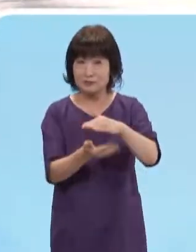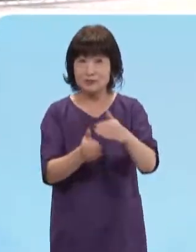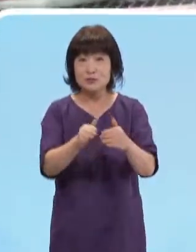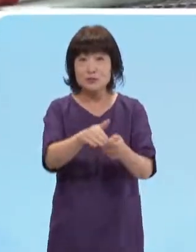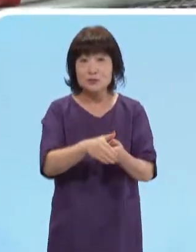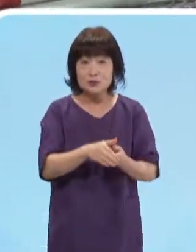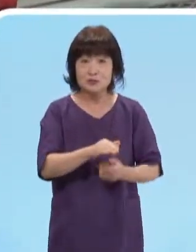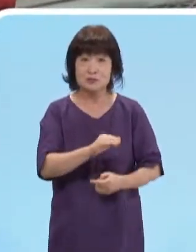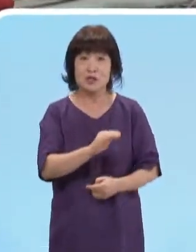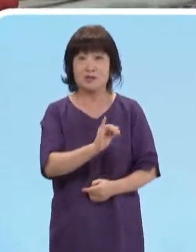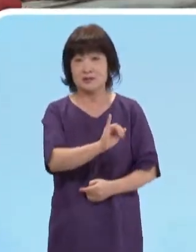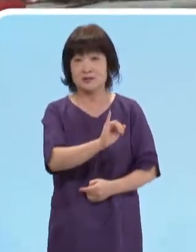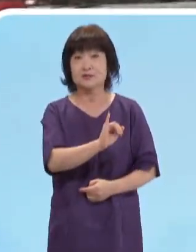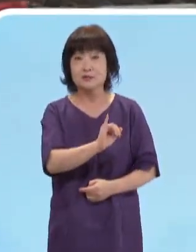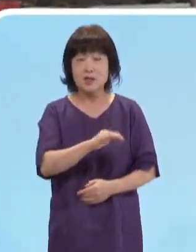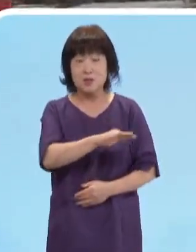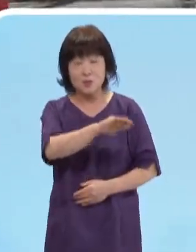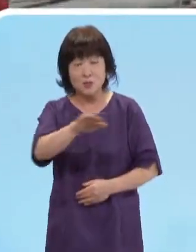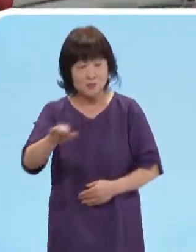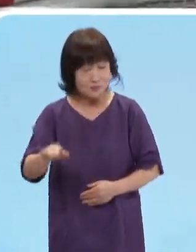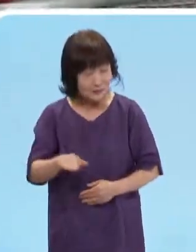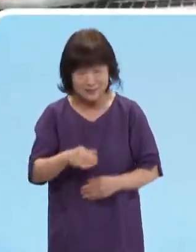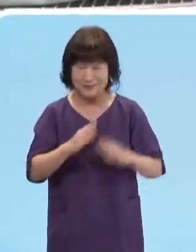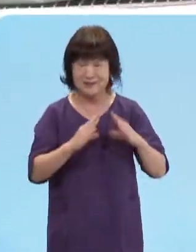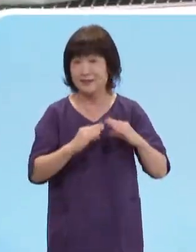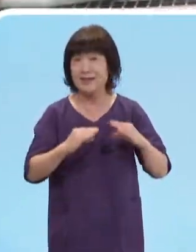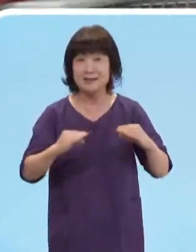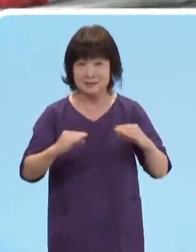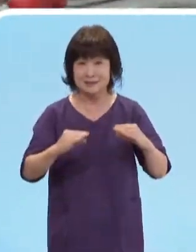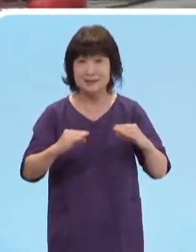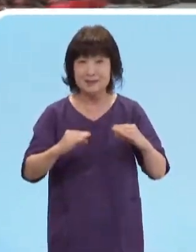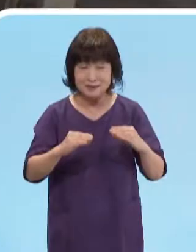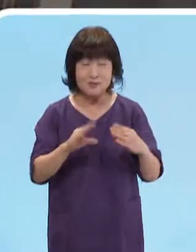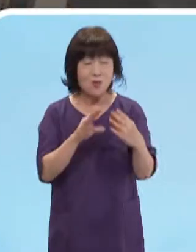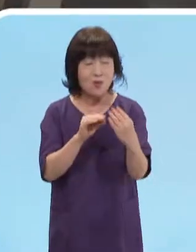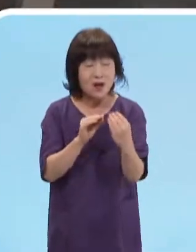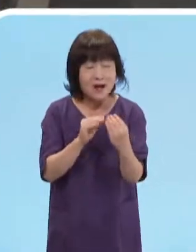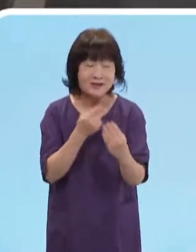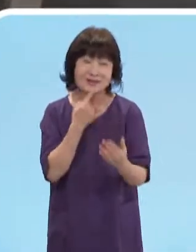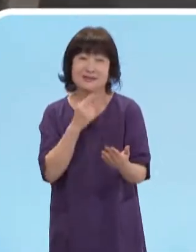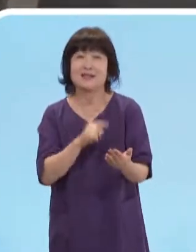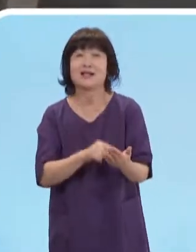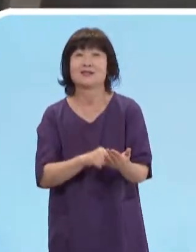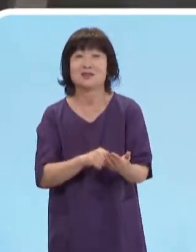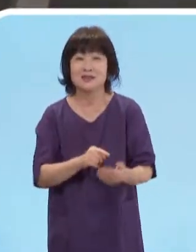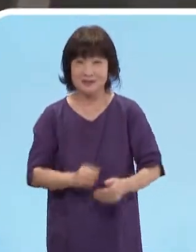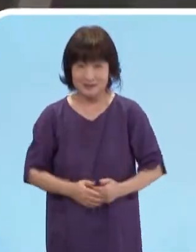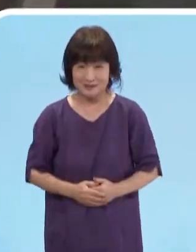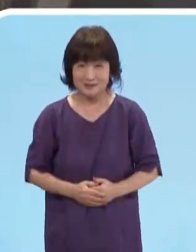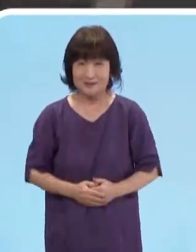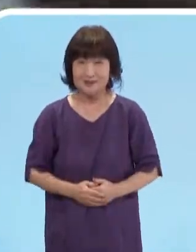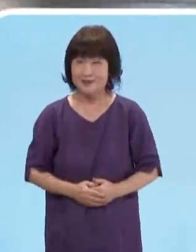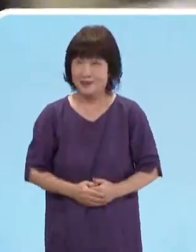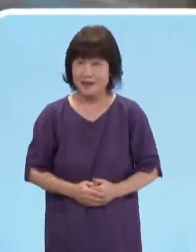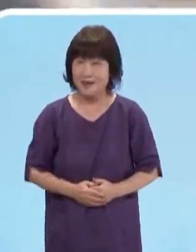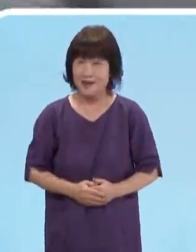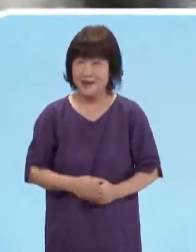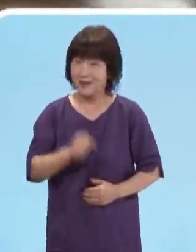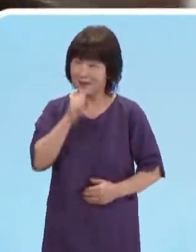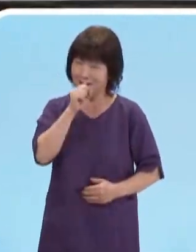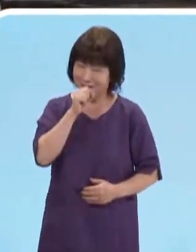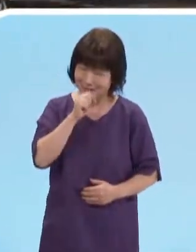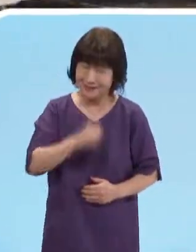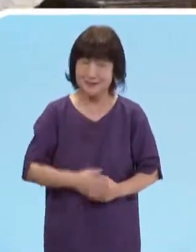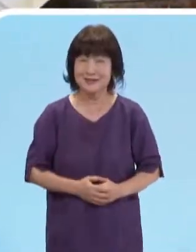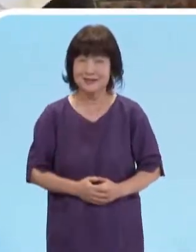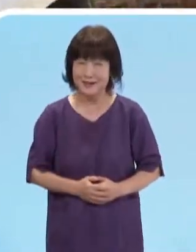村さんは誰にでも優しくて、すごいなんか接しやすいというか。 あらい